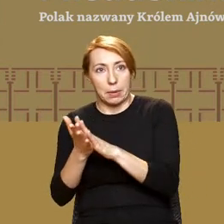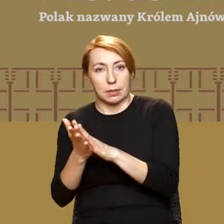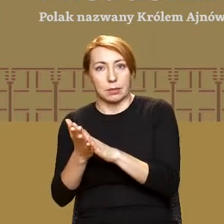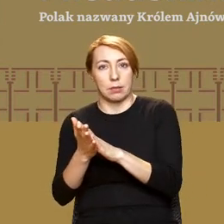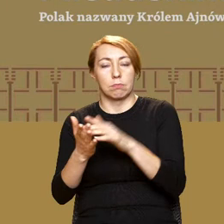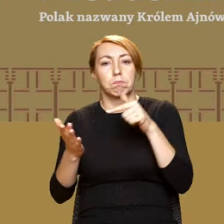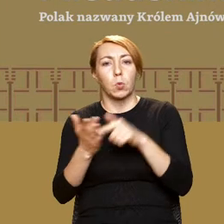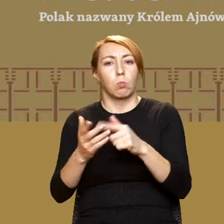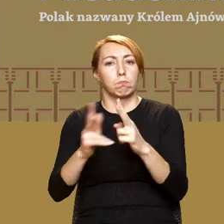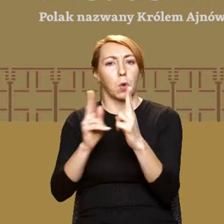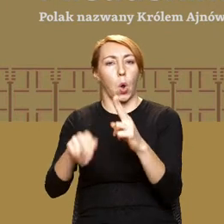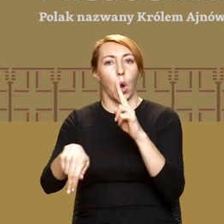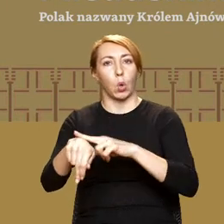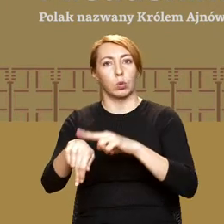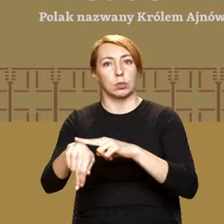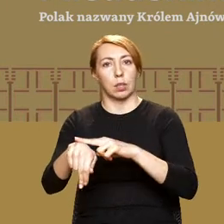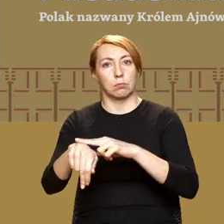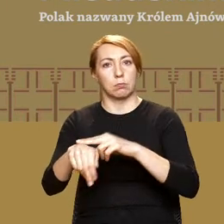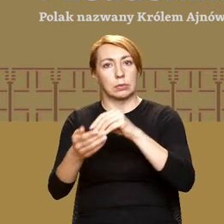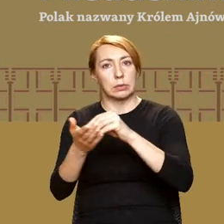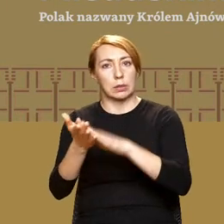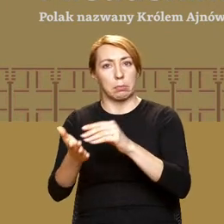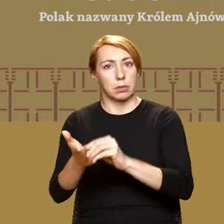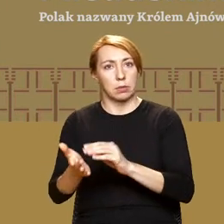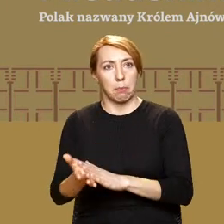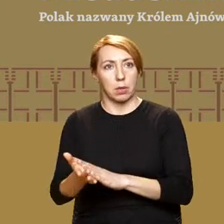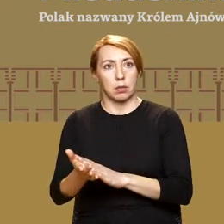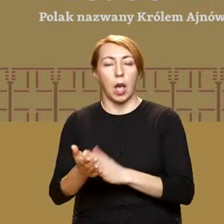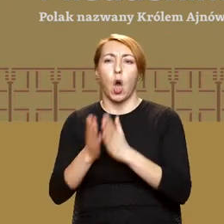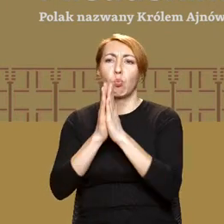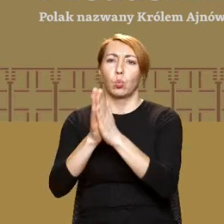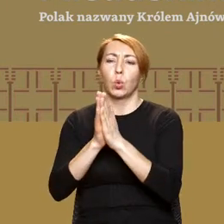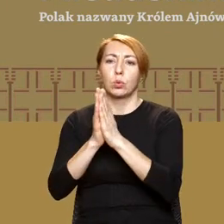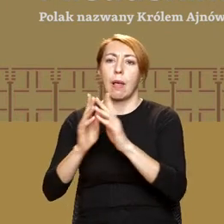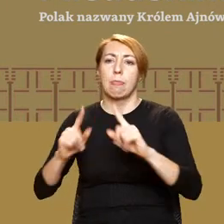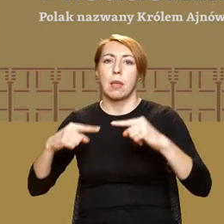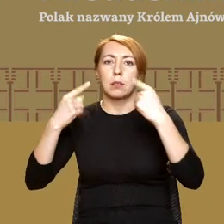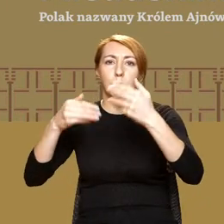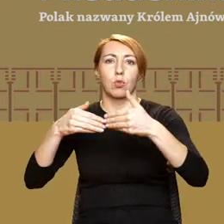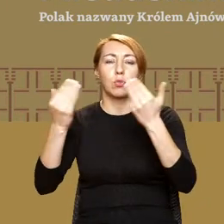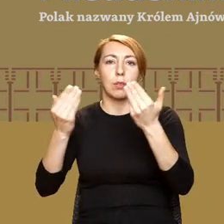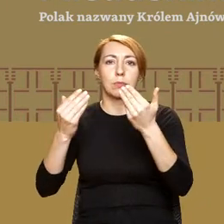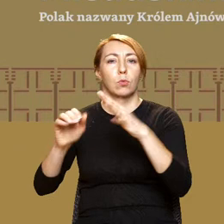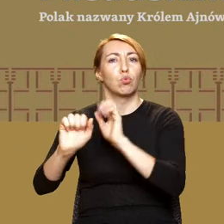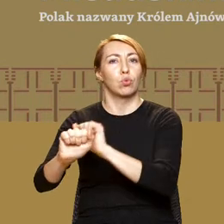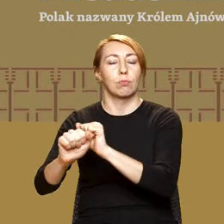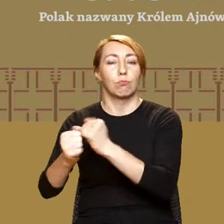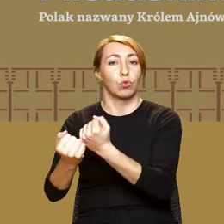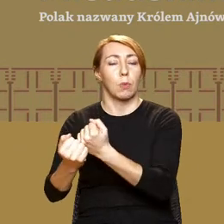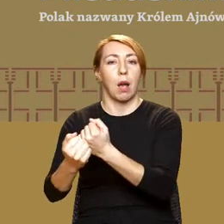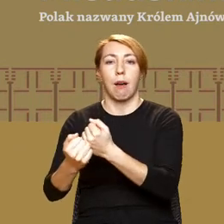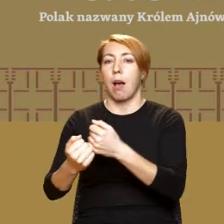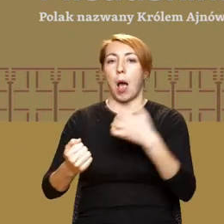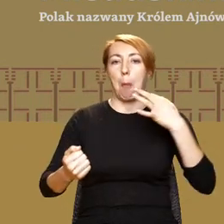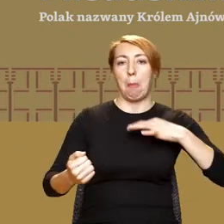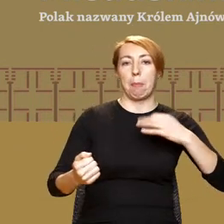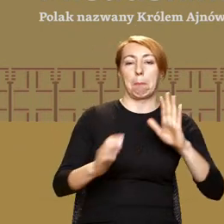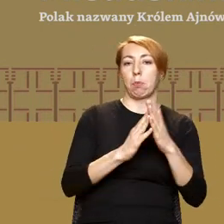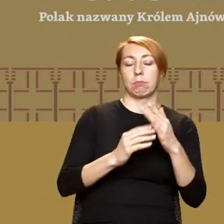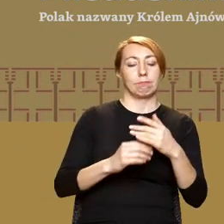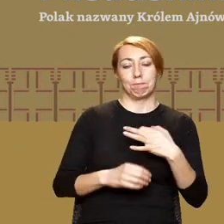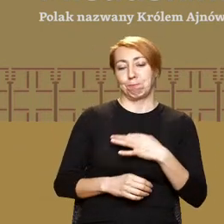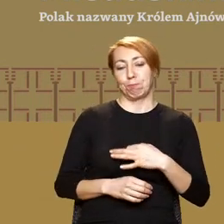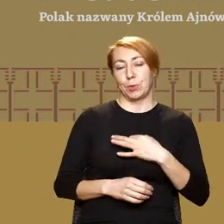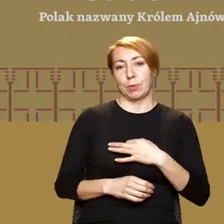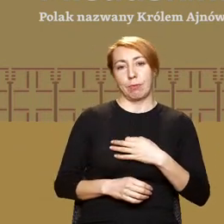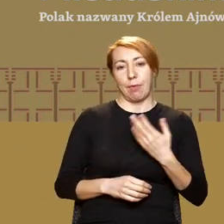na konkretne godziny w bibliotece. I poprosiłam, żeby mi zostawili na następny dzień. To pan powiedział, no przykro nam, ale nieważne,